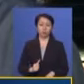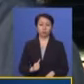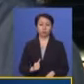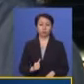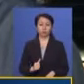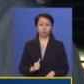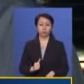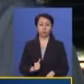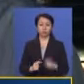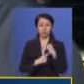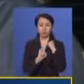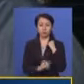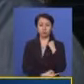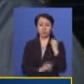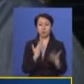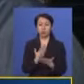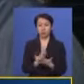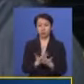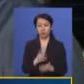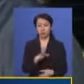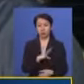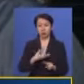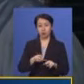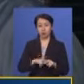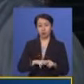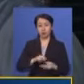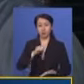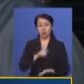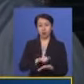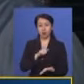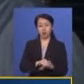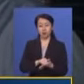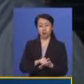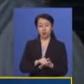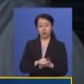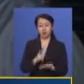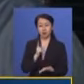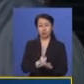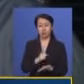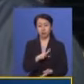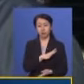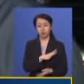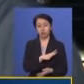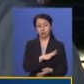Вот даже последний пример, который протокола должны были